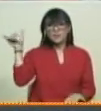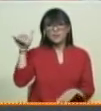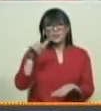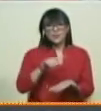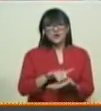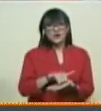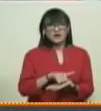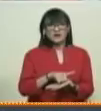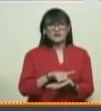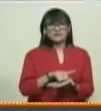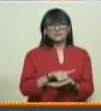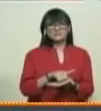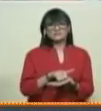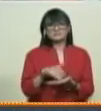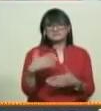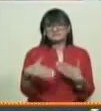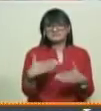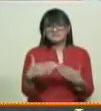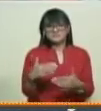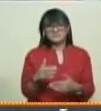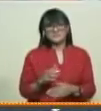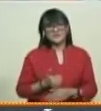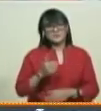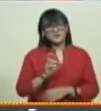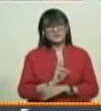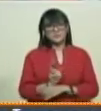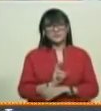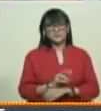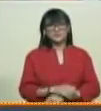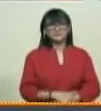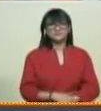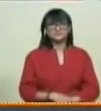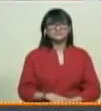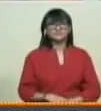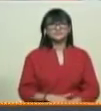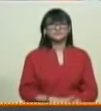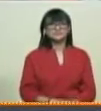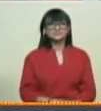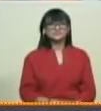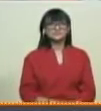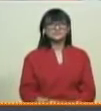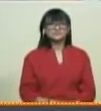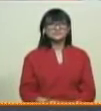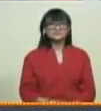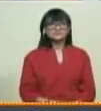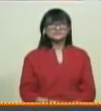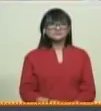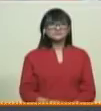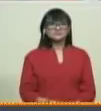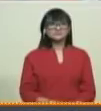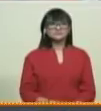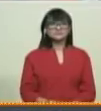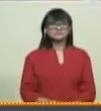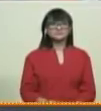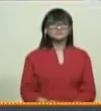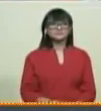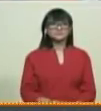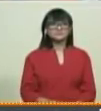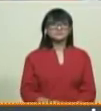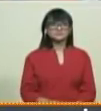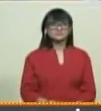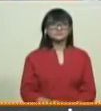ir aumentándose. Biz iki kardeş ülke olarak bu konuda her türlü sıkıntıları